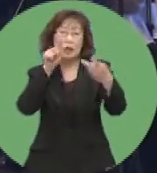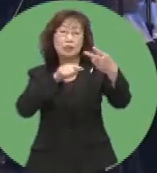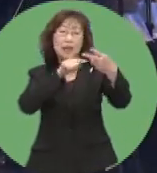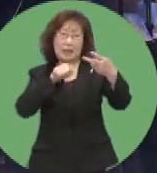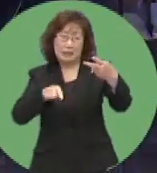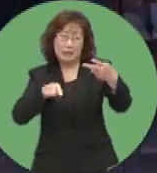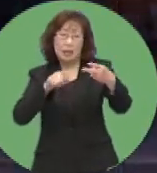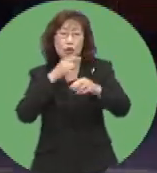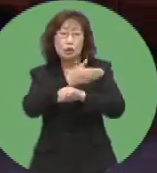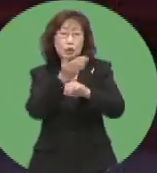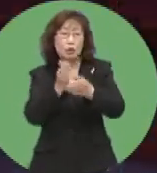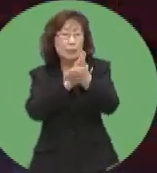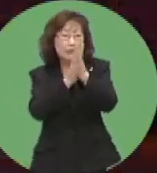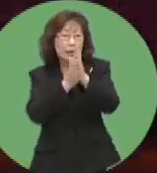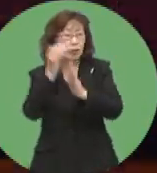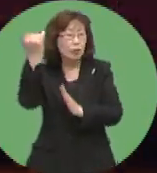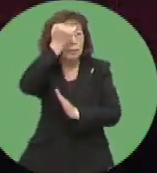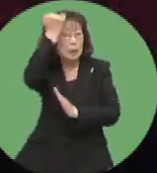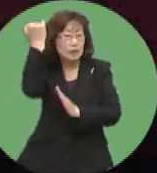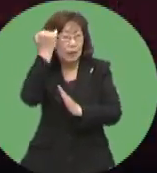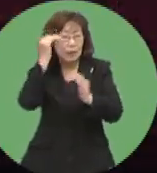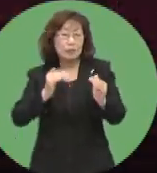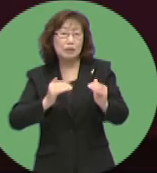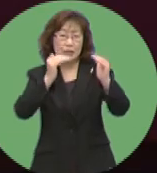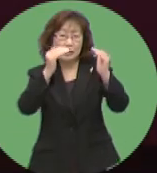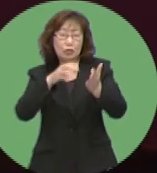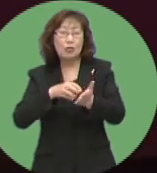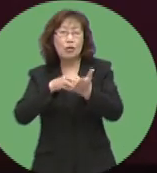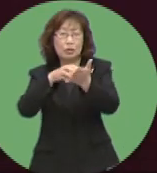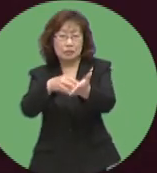県イメージアップ大賞を送られました